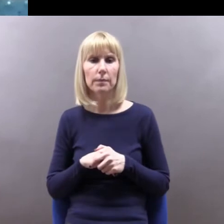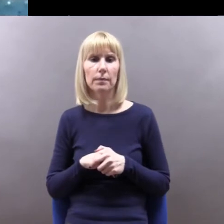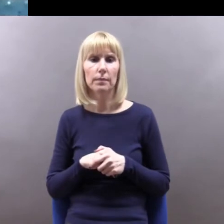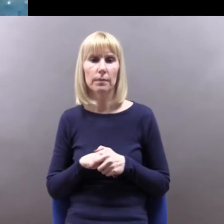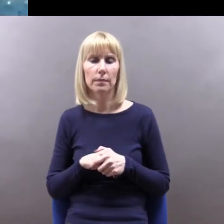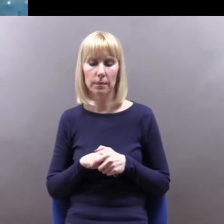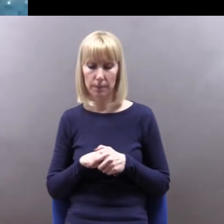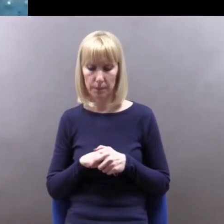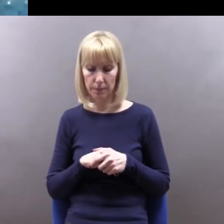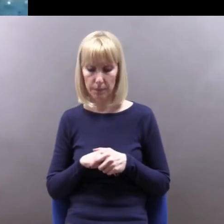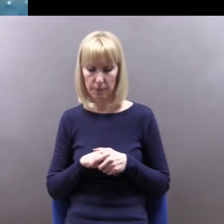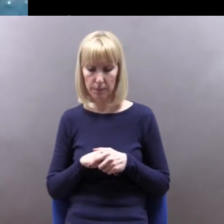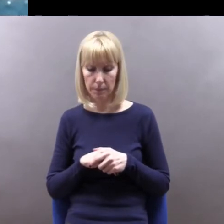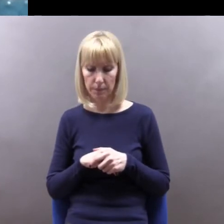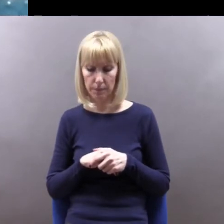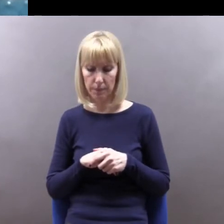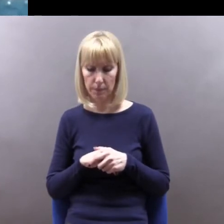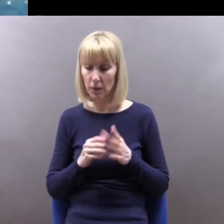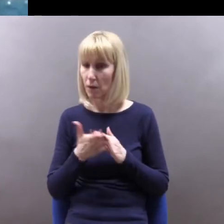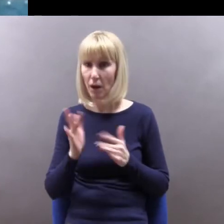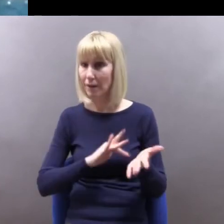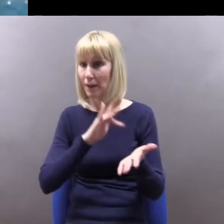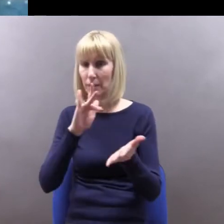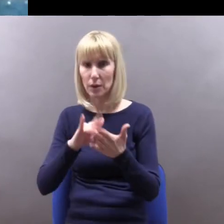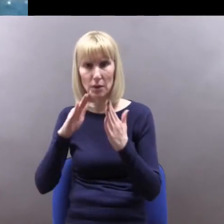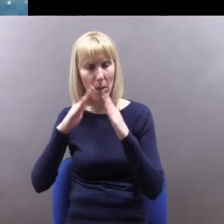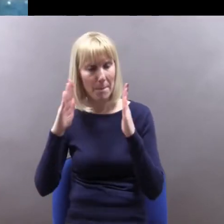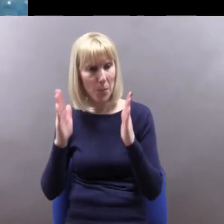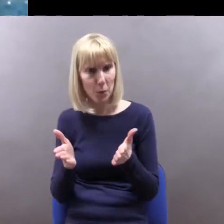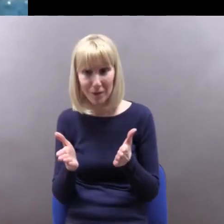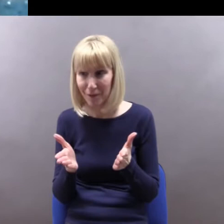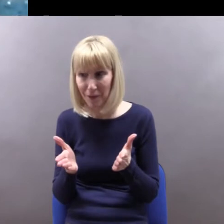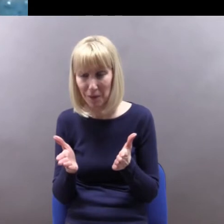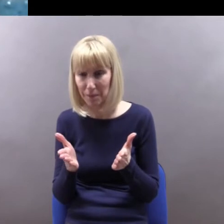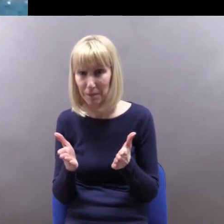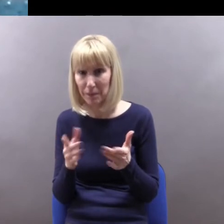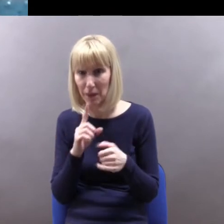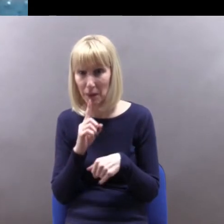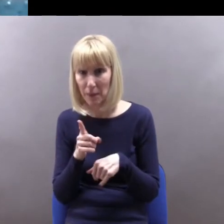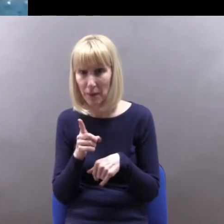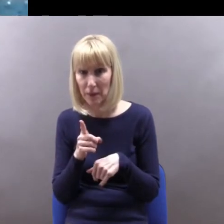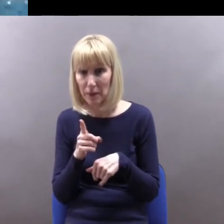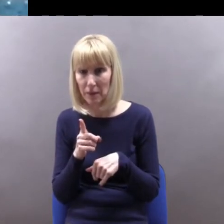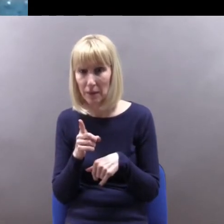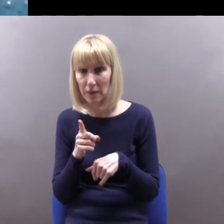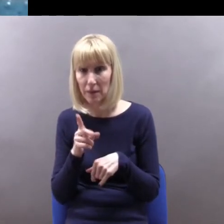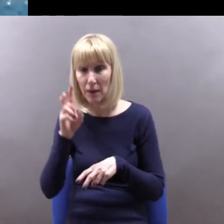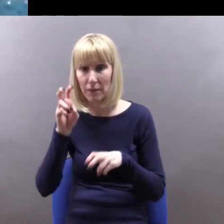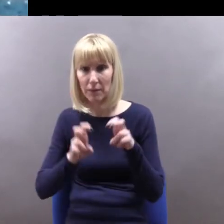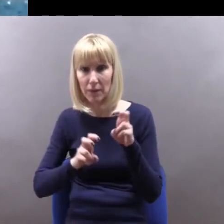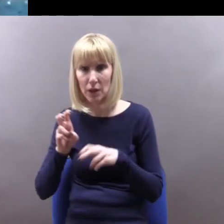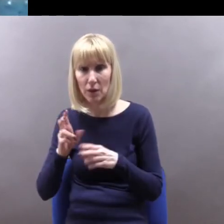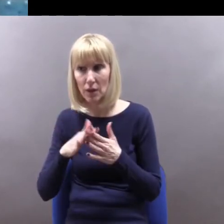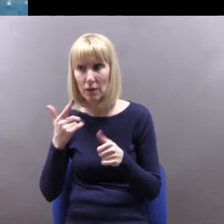jakby dostałam tę informację, tylko jadąc do tego budynku okazało się, że że ja żadnej tam windy nie